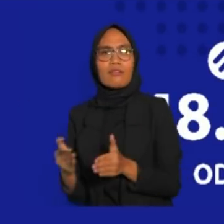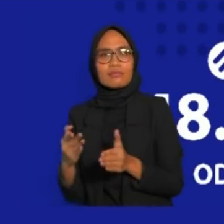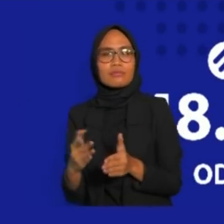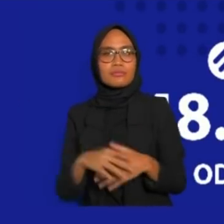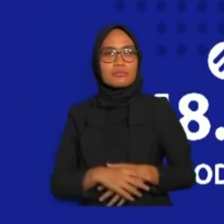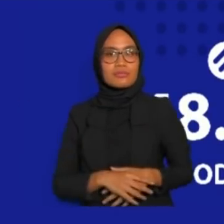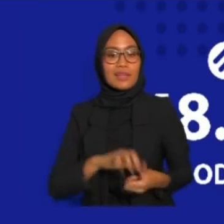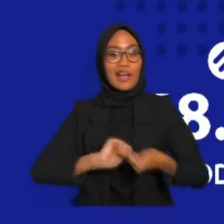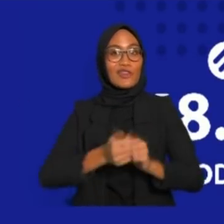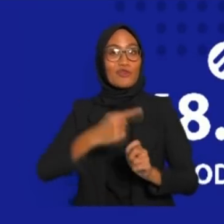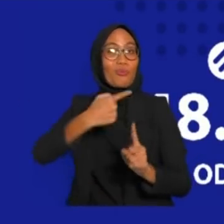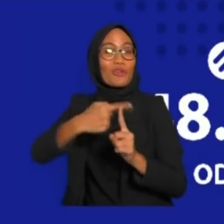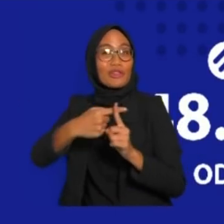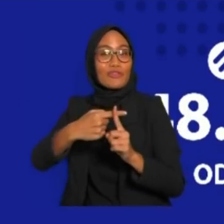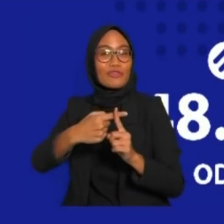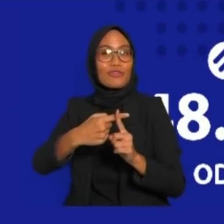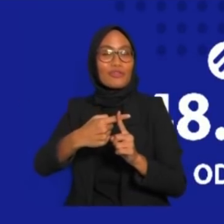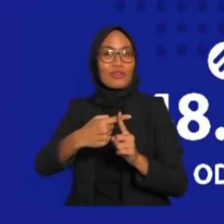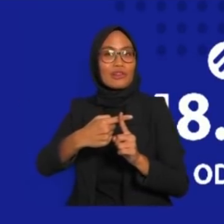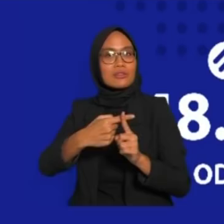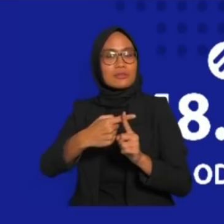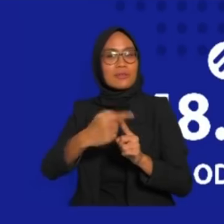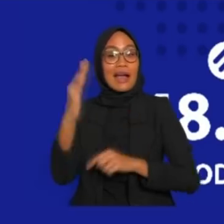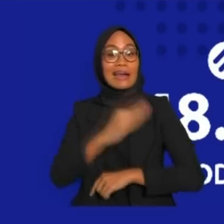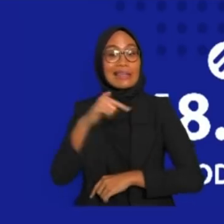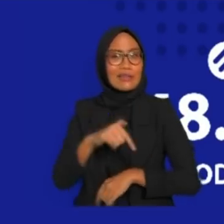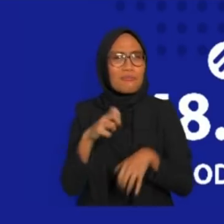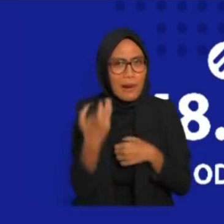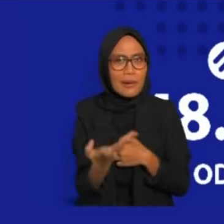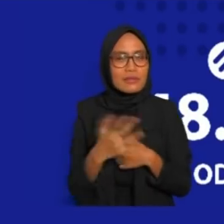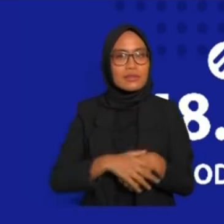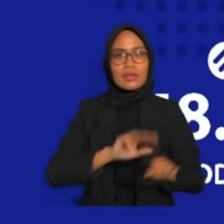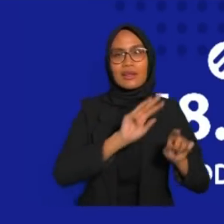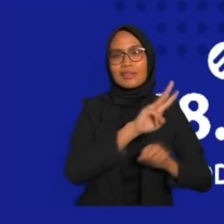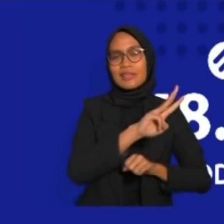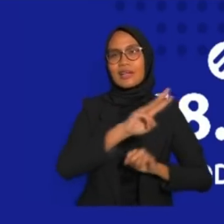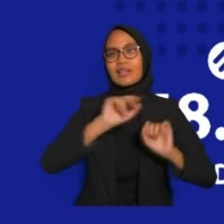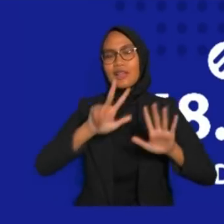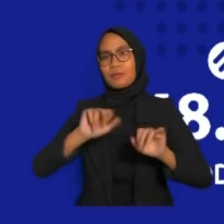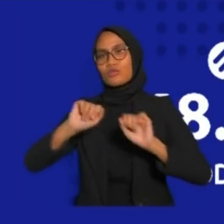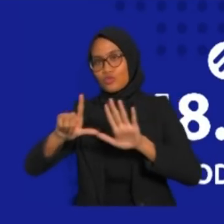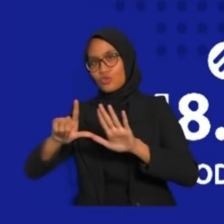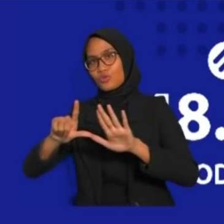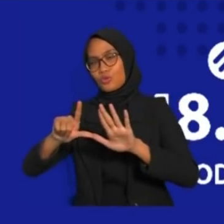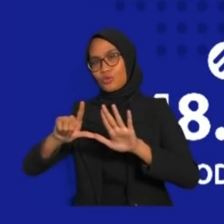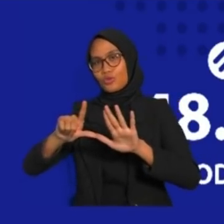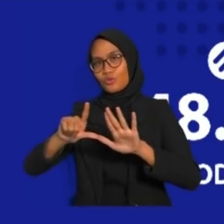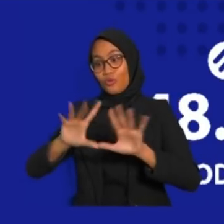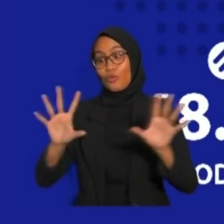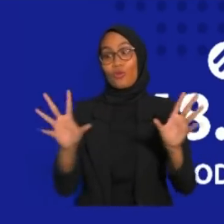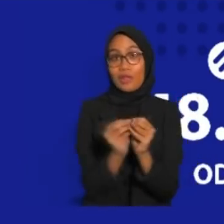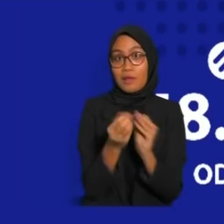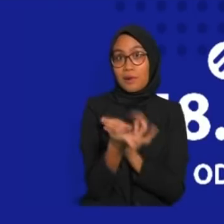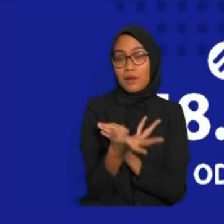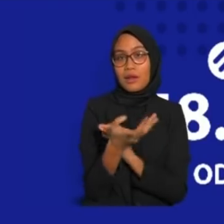konfirmasi positif yang kita dapatkan pada hari ini sebanyak 387 sehingga